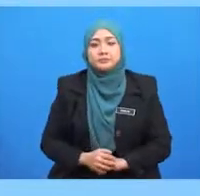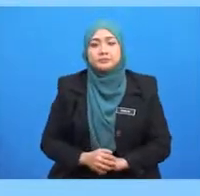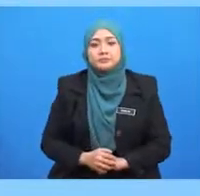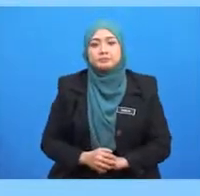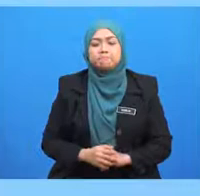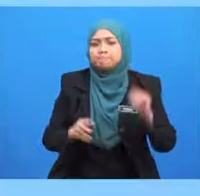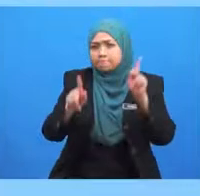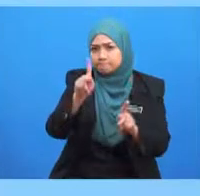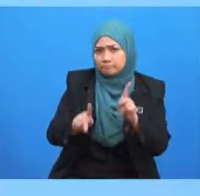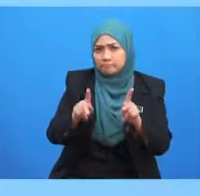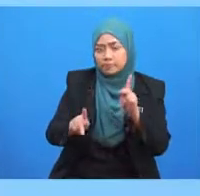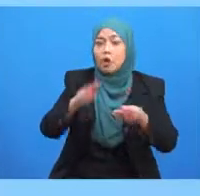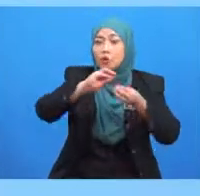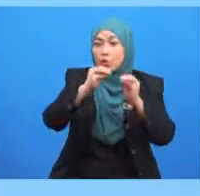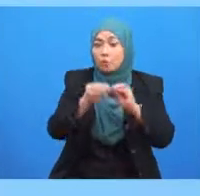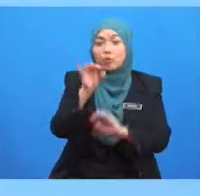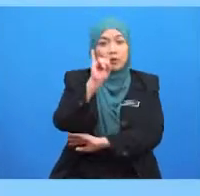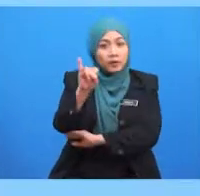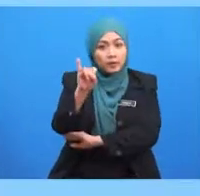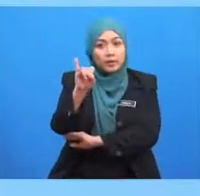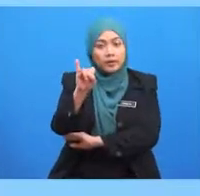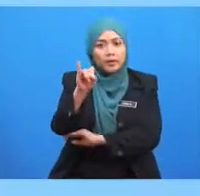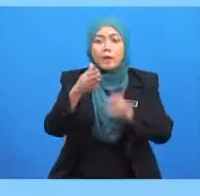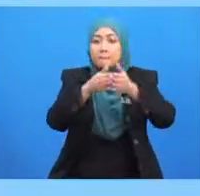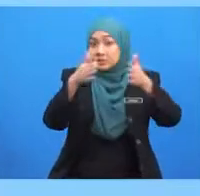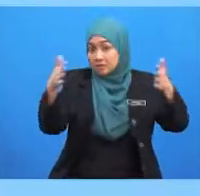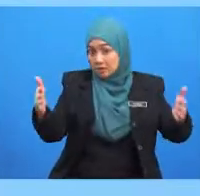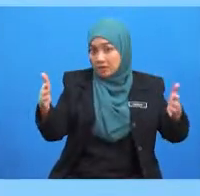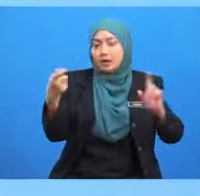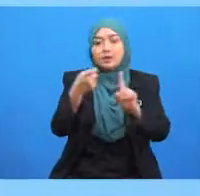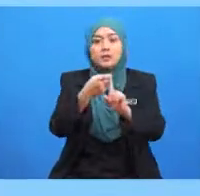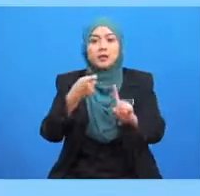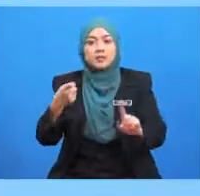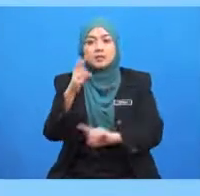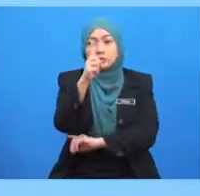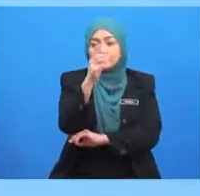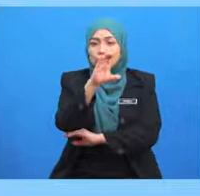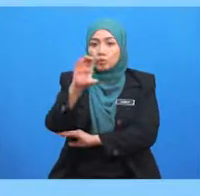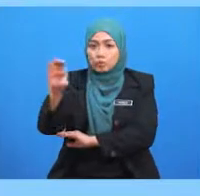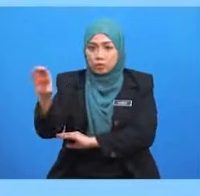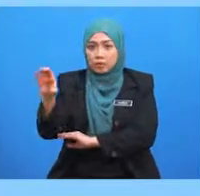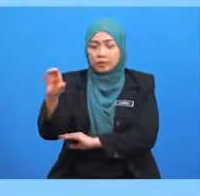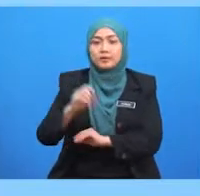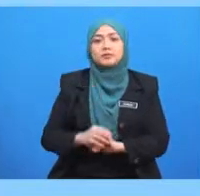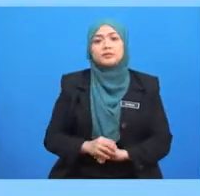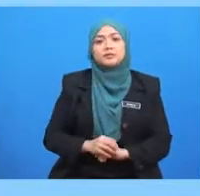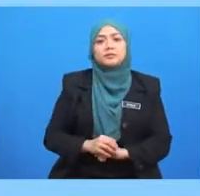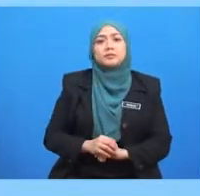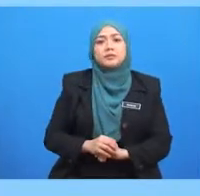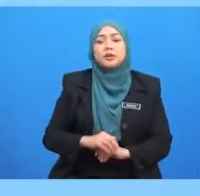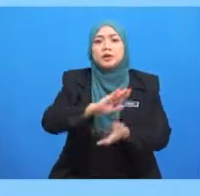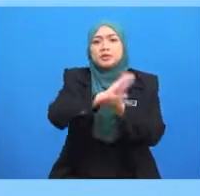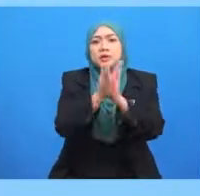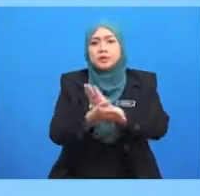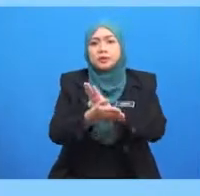sekiranya nomor indeks lebih besar daripada 100 diperolehi pelaku